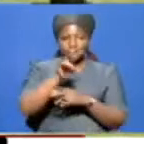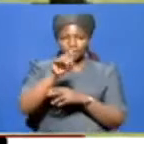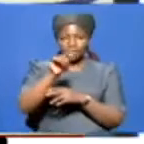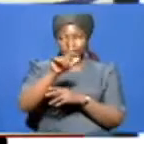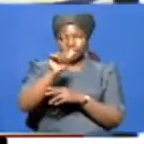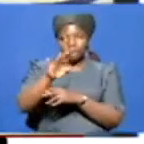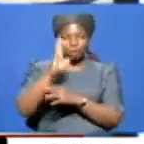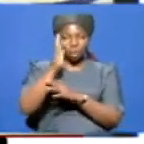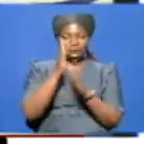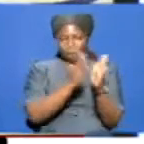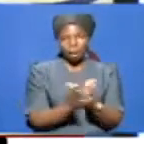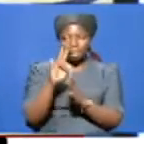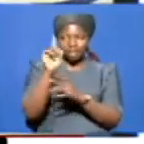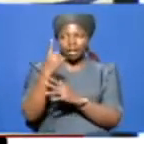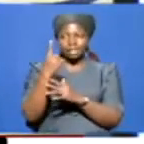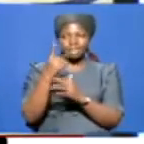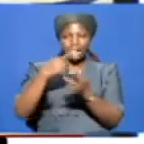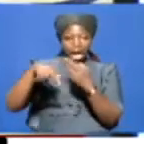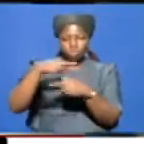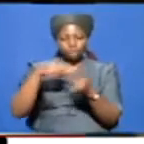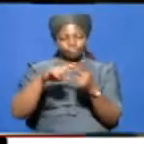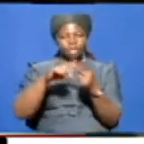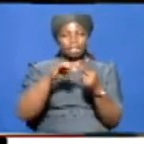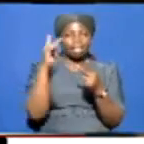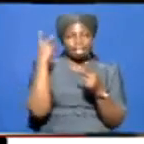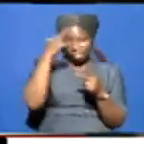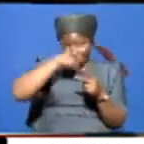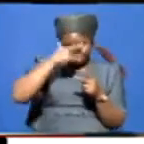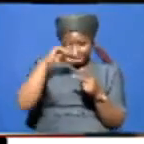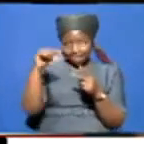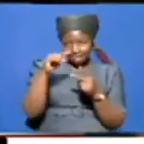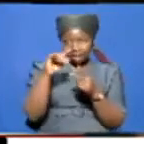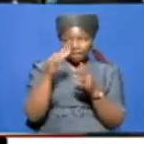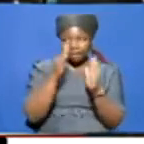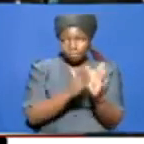20 mwezi huu, kisha kilabu cha Thika Greens kiandaa raundi ya pili wiki moja baadaye.